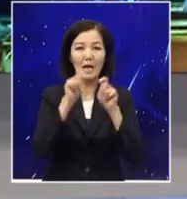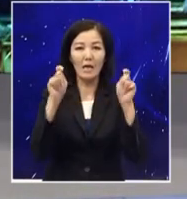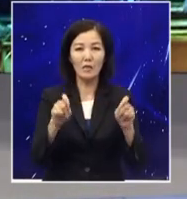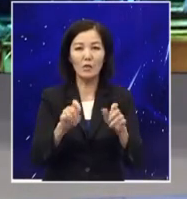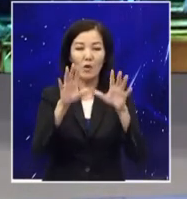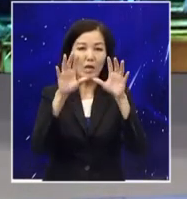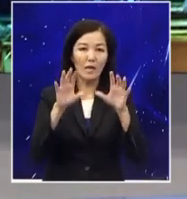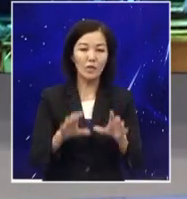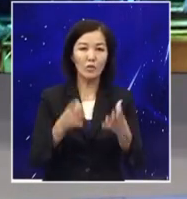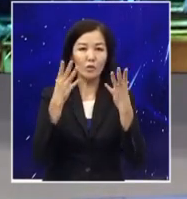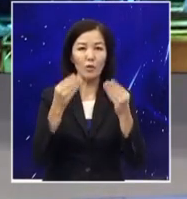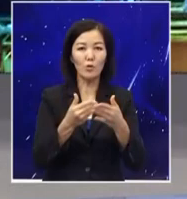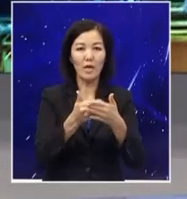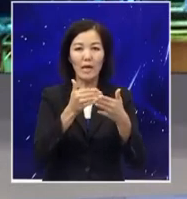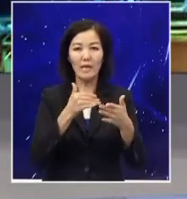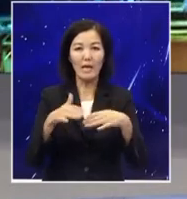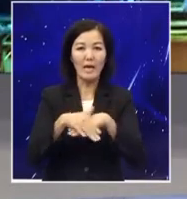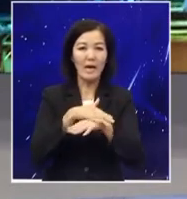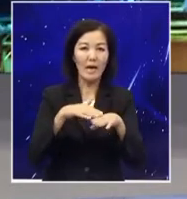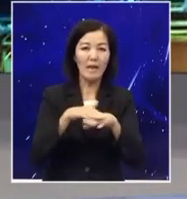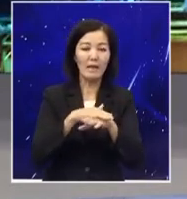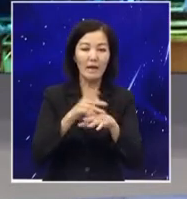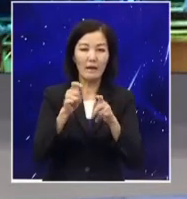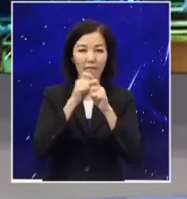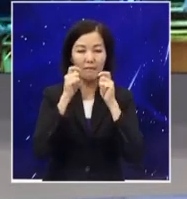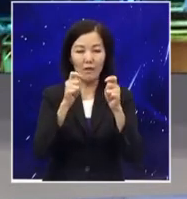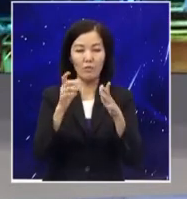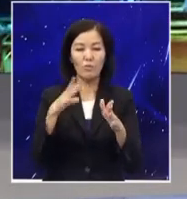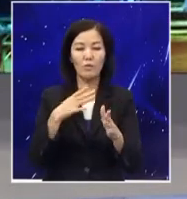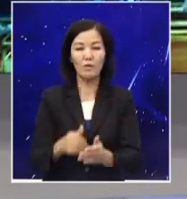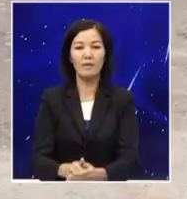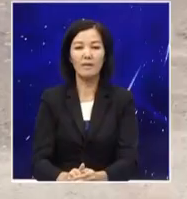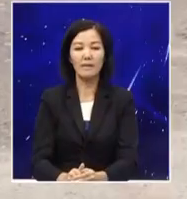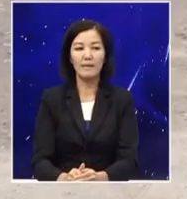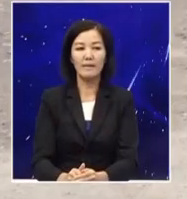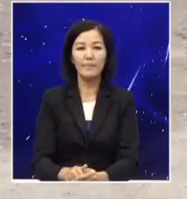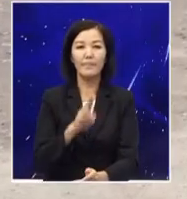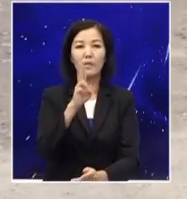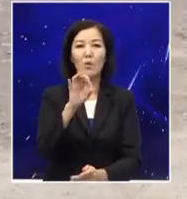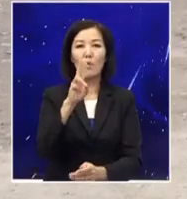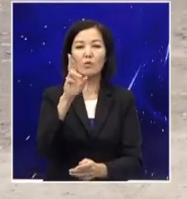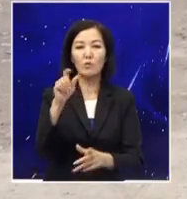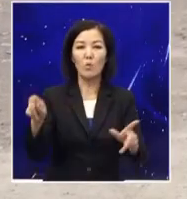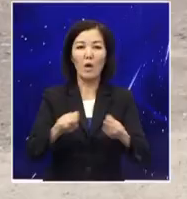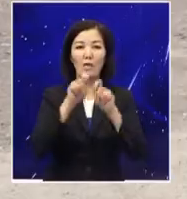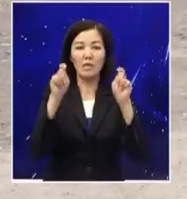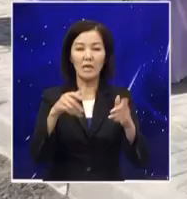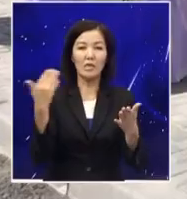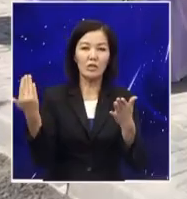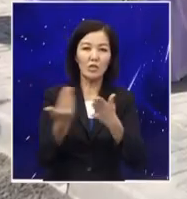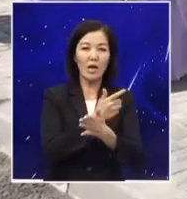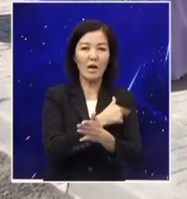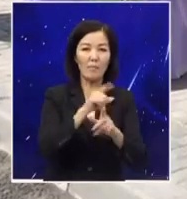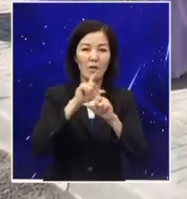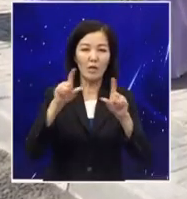берілуі конституция күні алдында жергілікті халыққа тамаша тарту болды. Көксу бекетінде ашылған су жаңа дәрігерлік